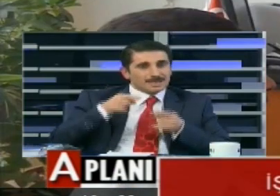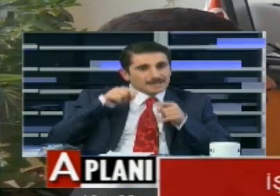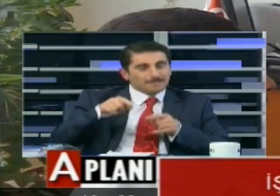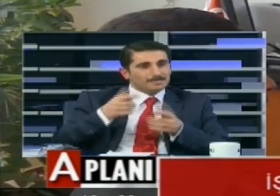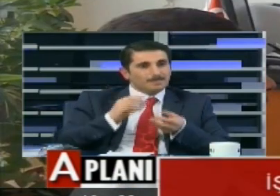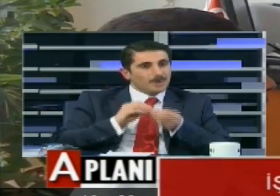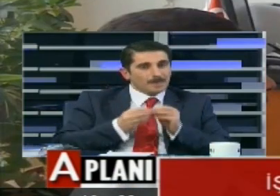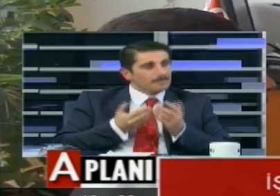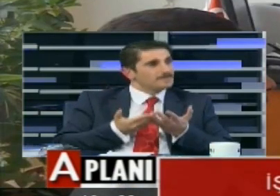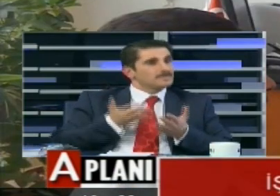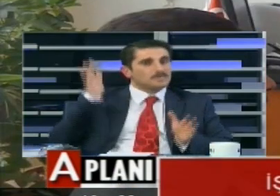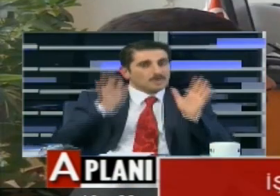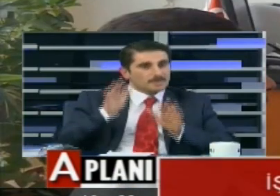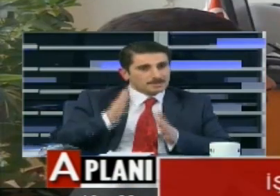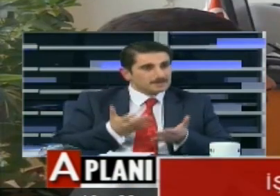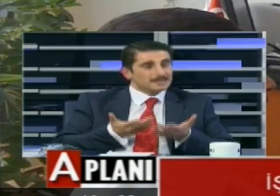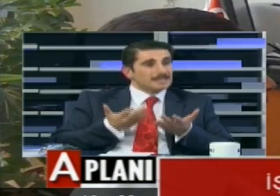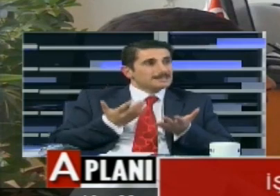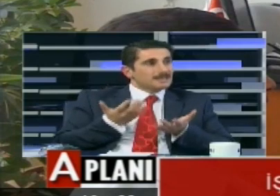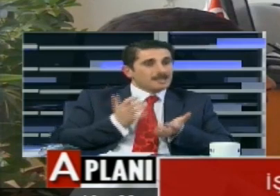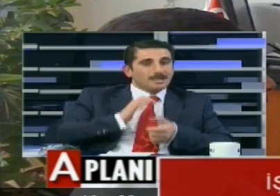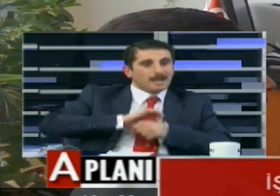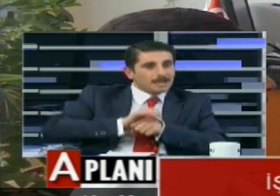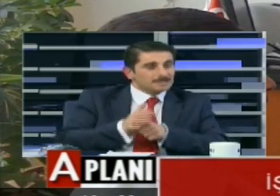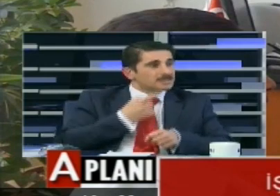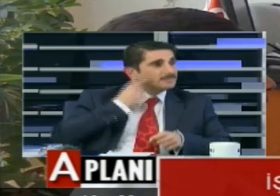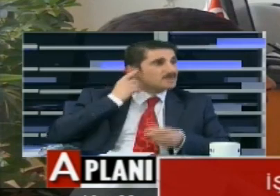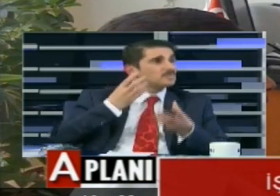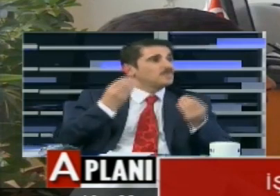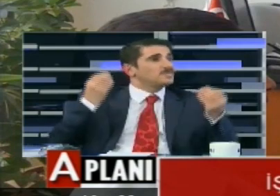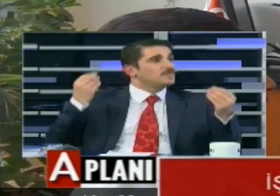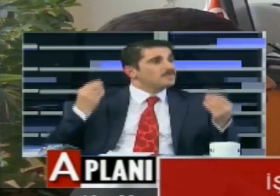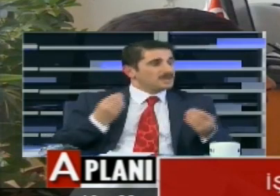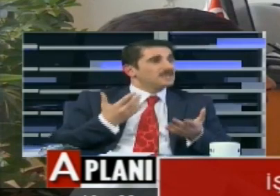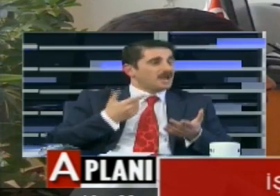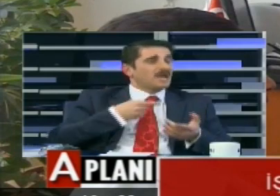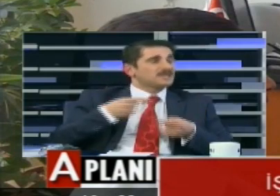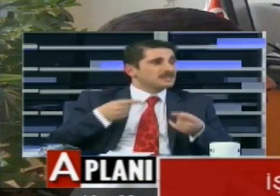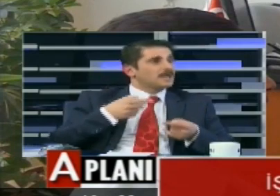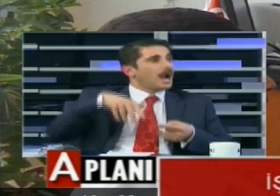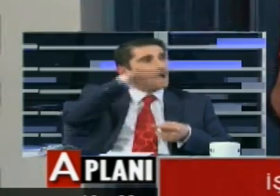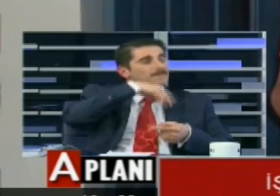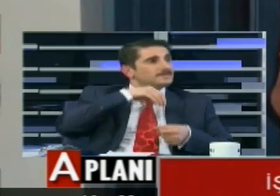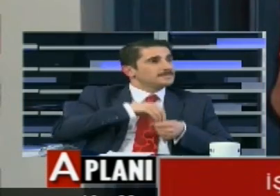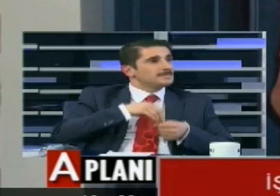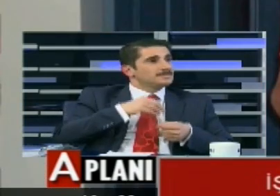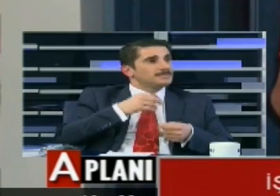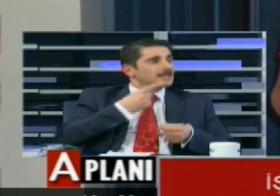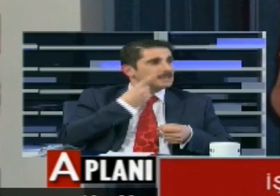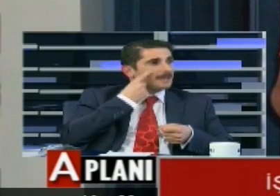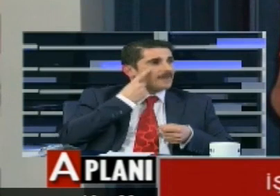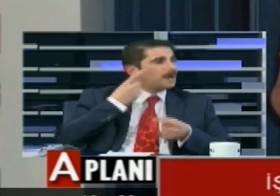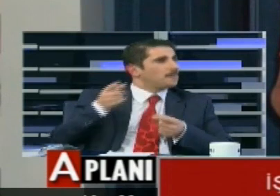var. Kadın, çocuk, şiddete maruz kalan işitme engelli kadınlarımız var. Tabii normal bireylerde